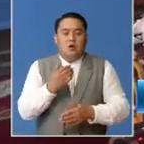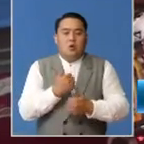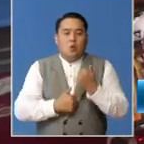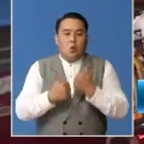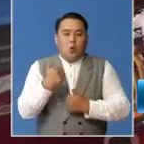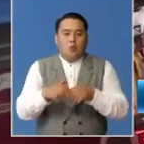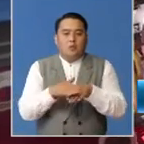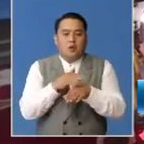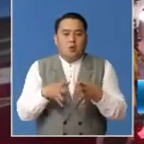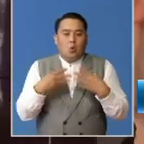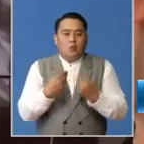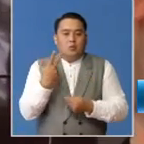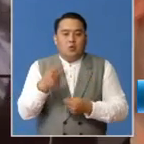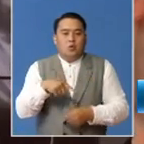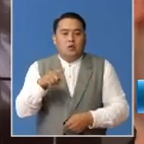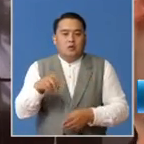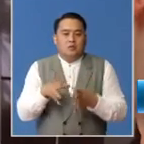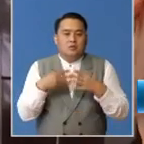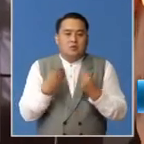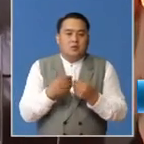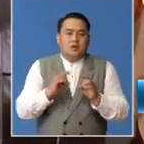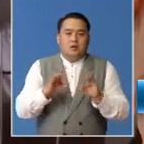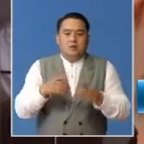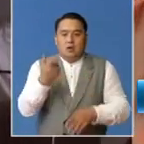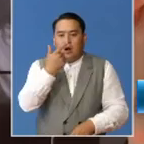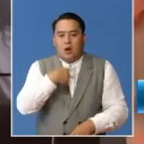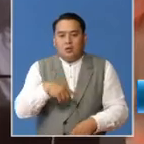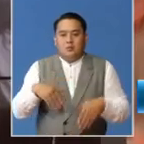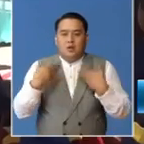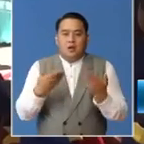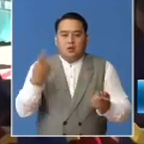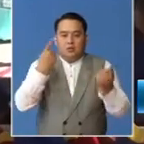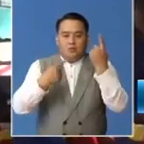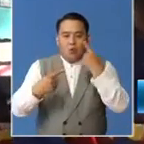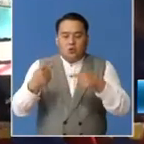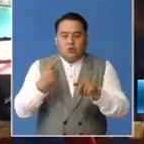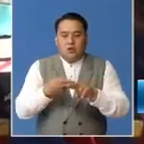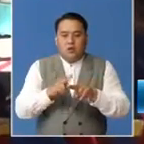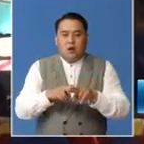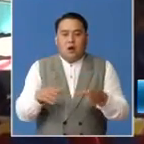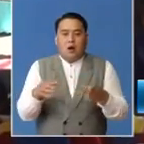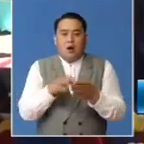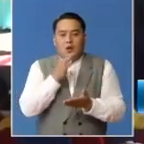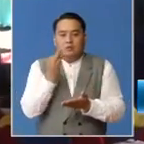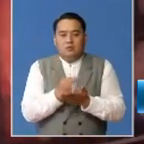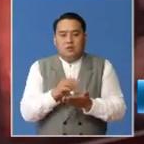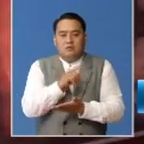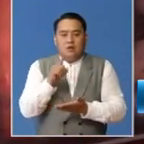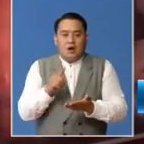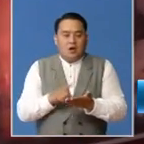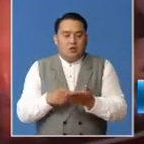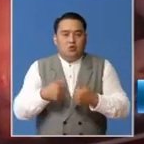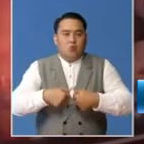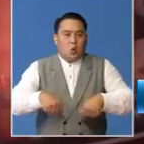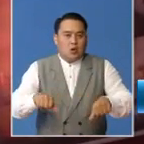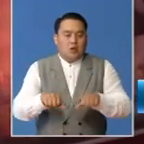«Мерили Отбасы» прошел в трех номинациях. Семьи рассказали о себе, представили творческий номер, а также коллективно отвечали на вопросы жюри. По